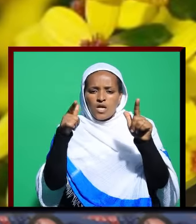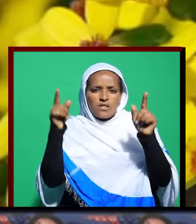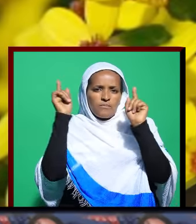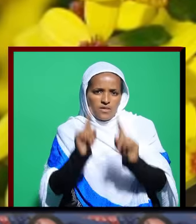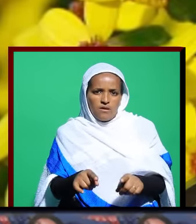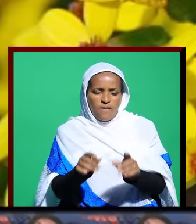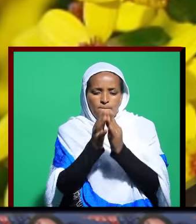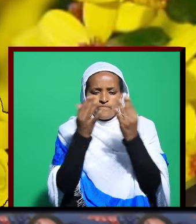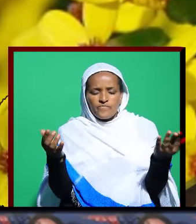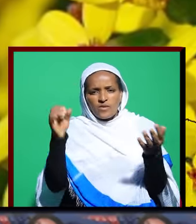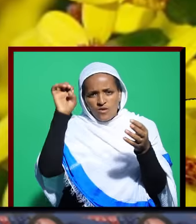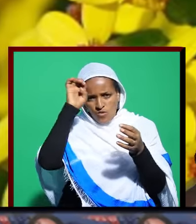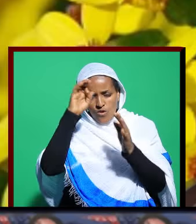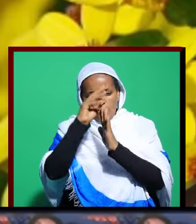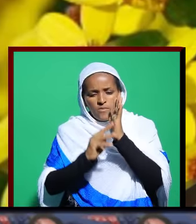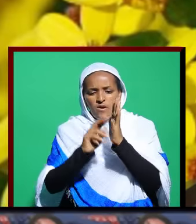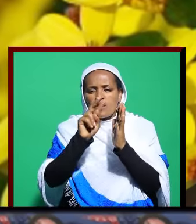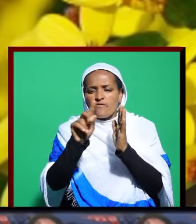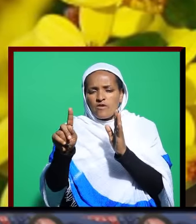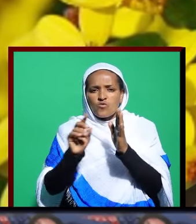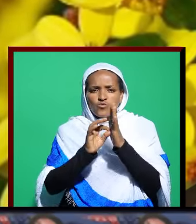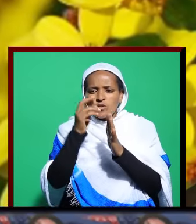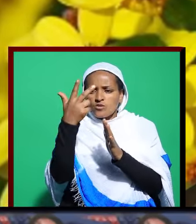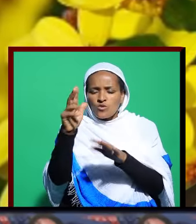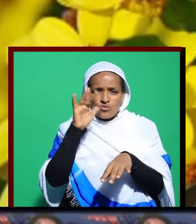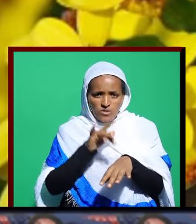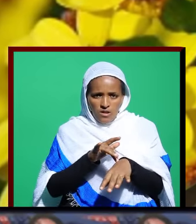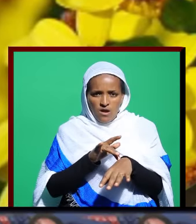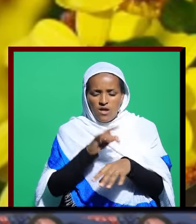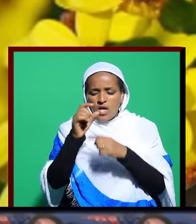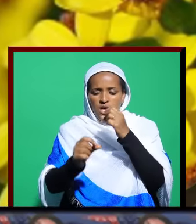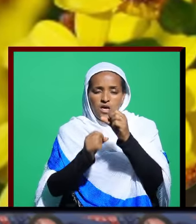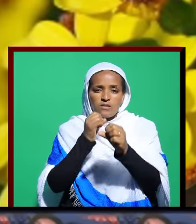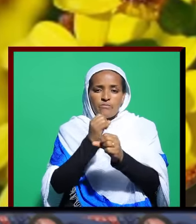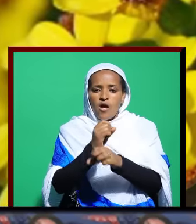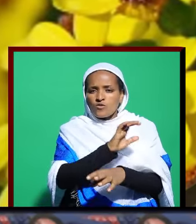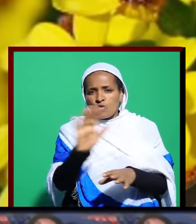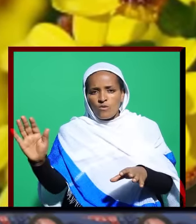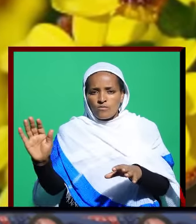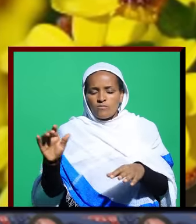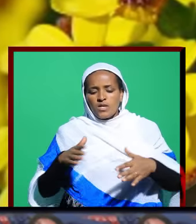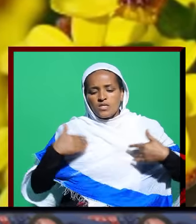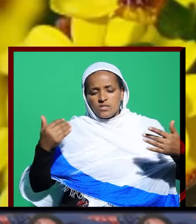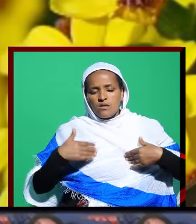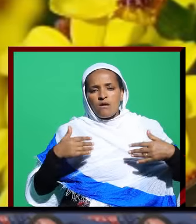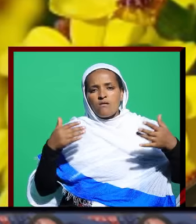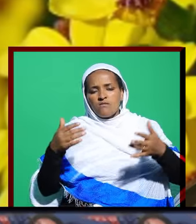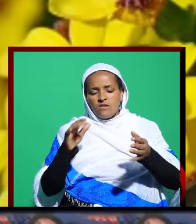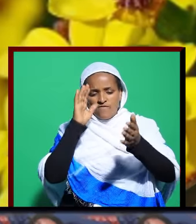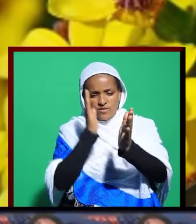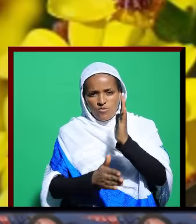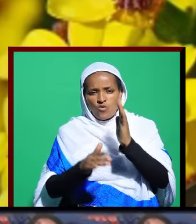ድንገት ይመጣል ይላል መጽሐፈ ኢዮብ ምዕራፍ 21 ቁጥር 13 ላይ እድሜያቸውንም በተድላ